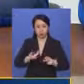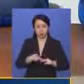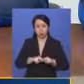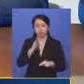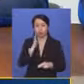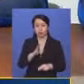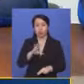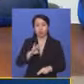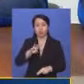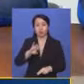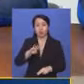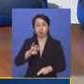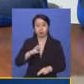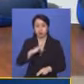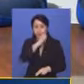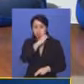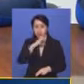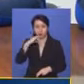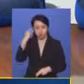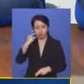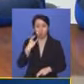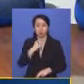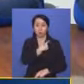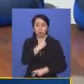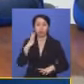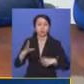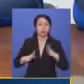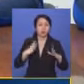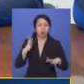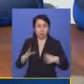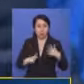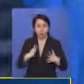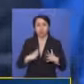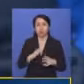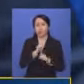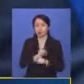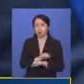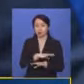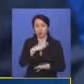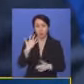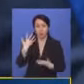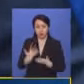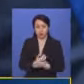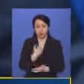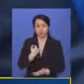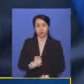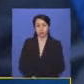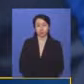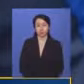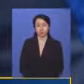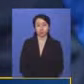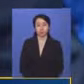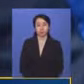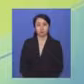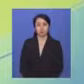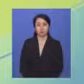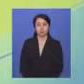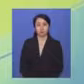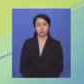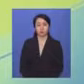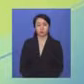пройдет в Саудовской Аравии. Североказахстанцы усиленно тренируются и не собираются останавливаться на достигнутом. Мадина Нуркина, Самат Исенгалиев, служба новостей.